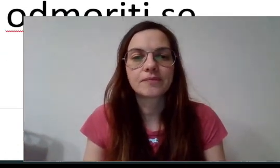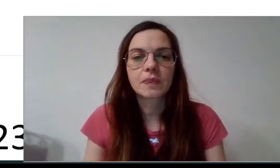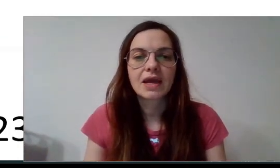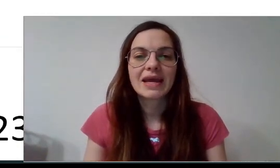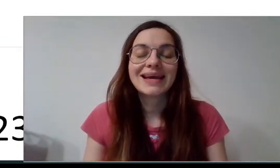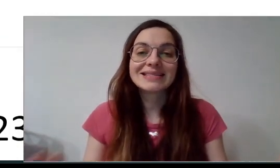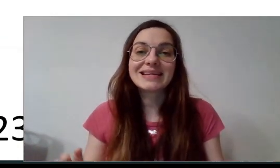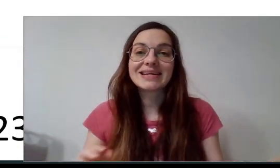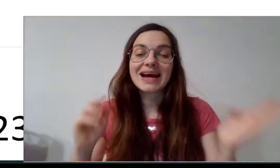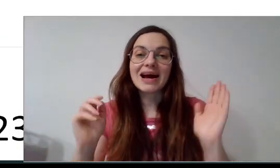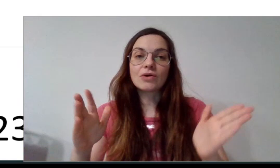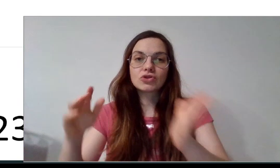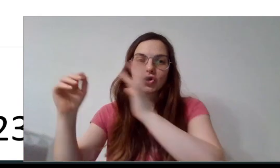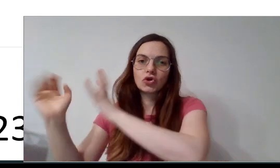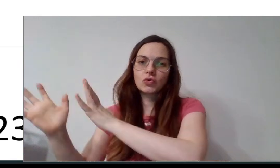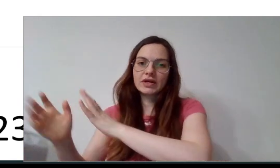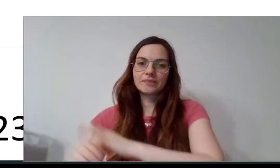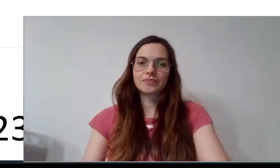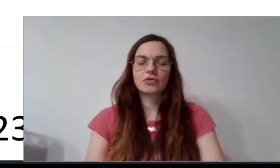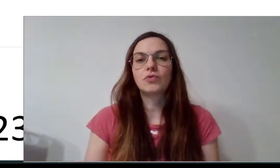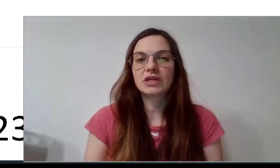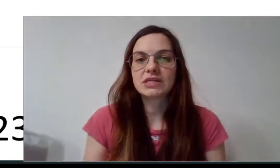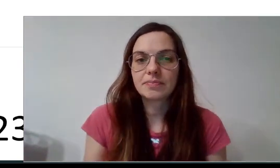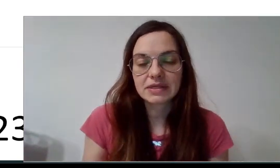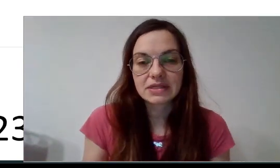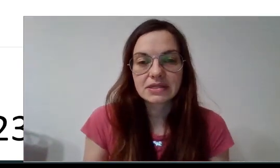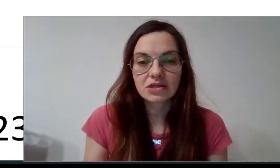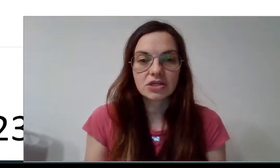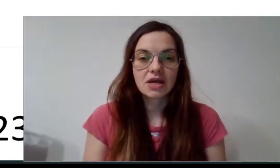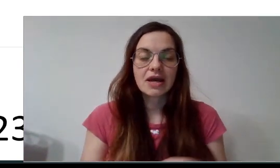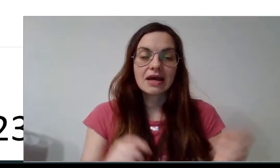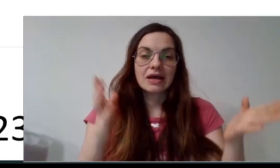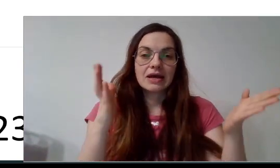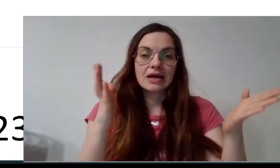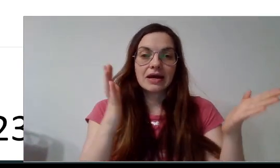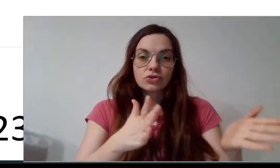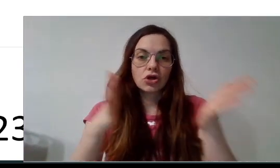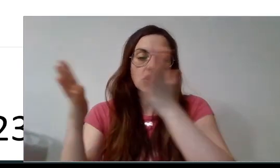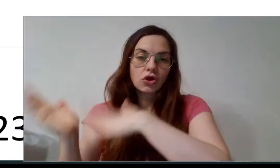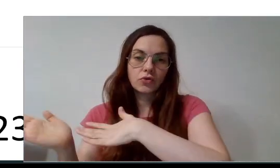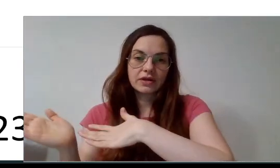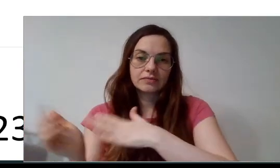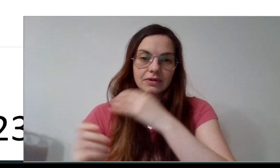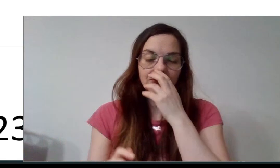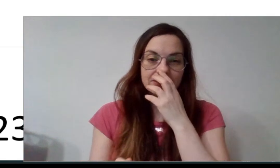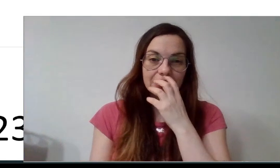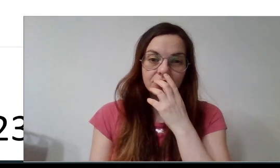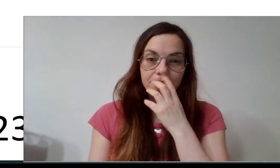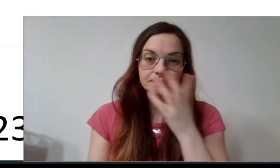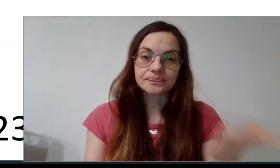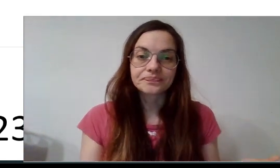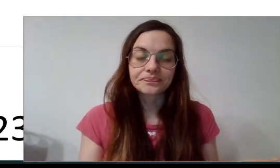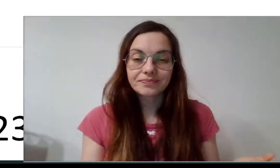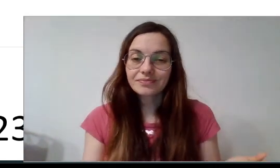Frei. Sich ausruhen. Odmoriti se. Pazite, znači ausruhen. Glagol sa